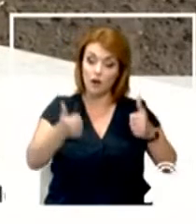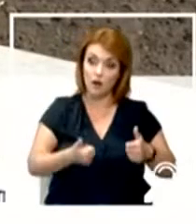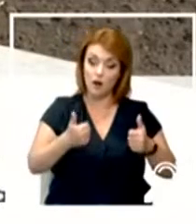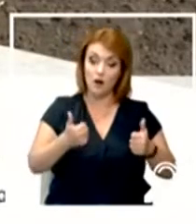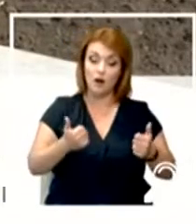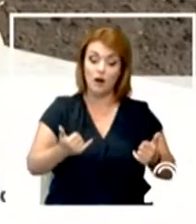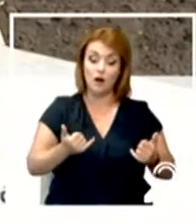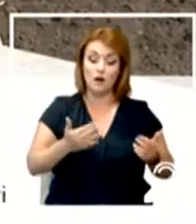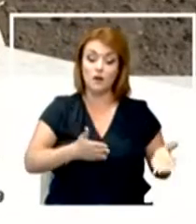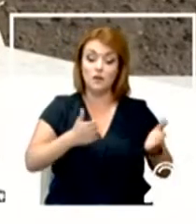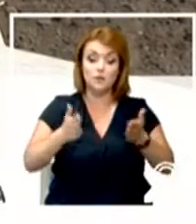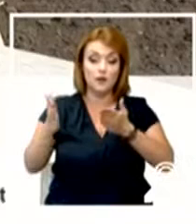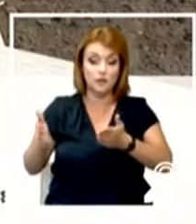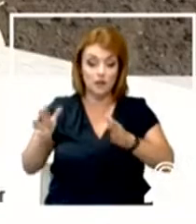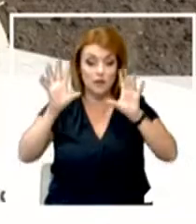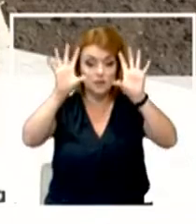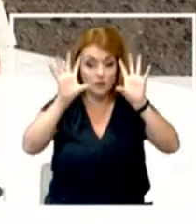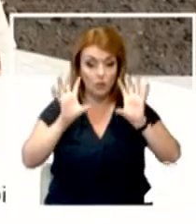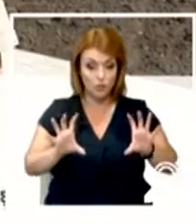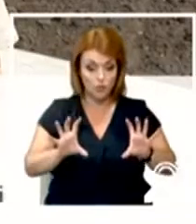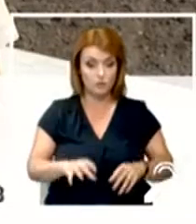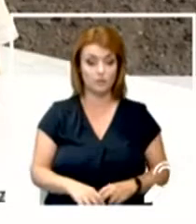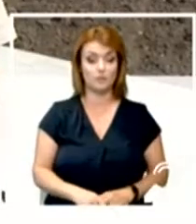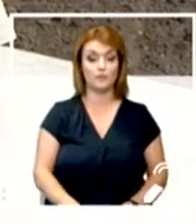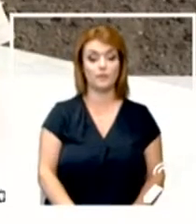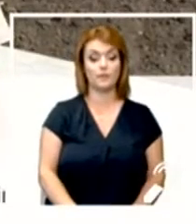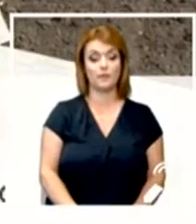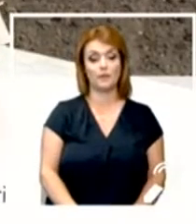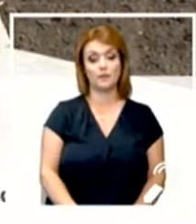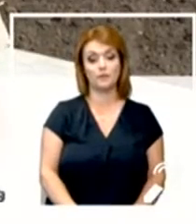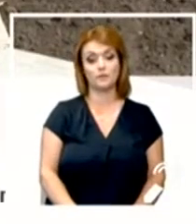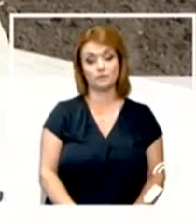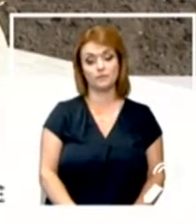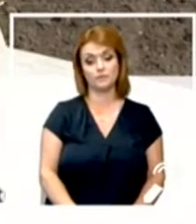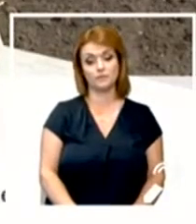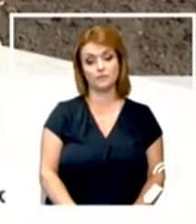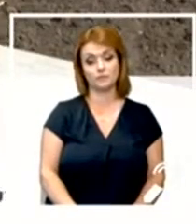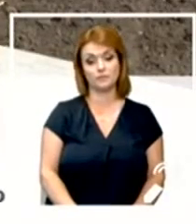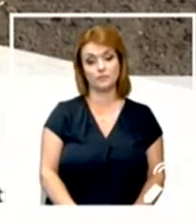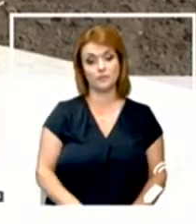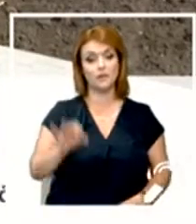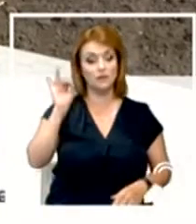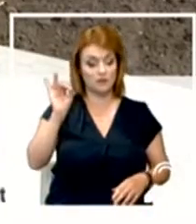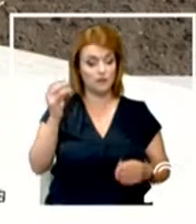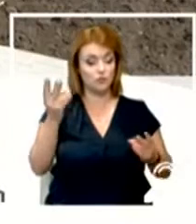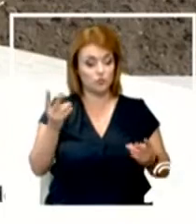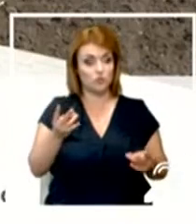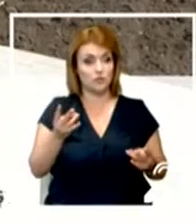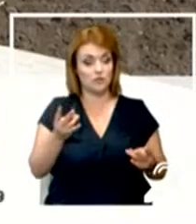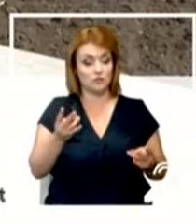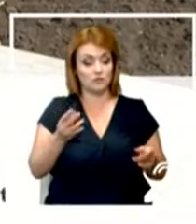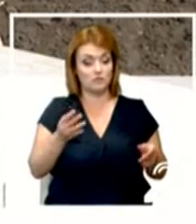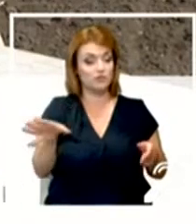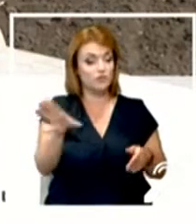respectarea legislației mai întâi pe malul drept și paralel cu asta extinderea dreptului constituțional